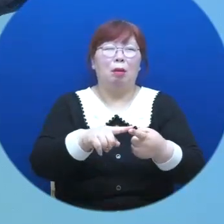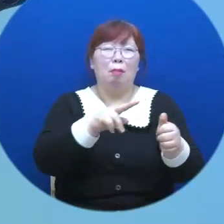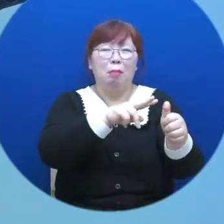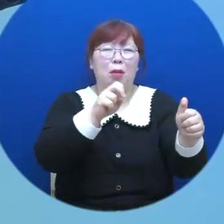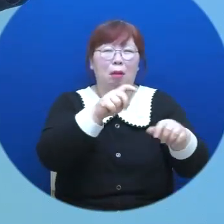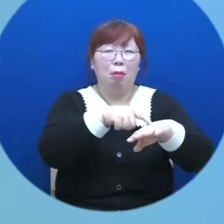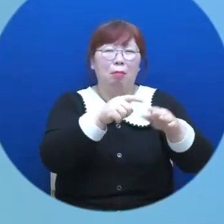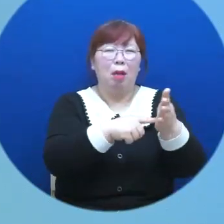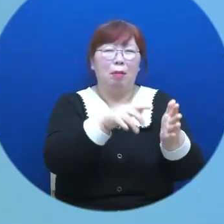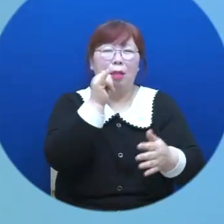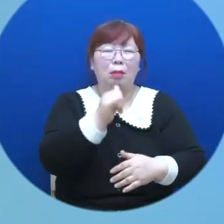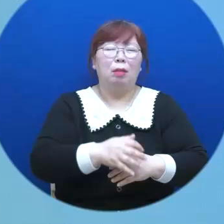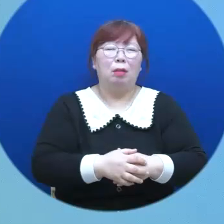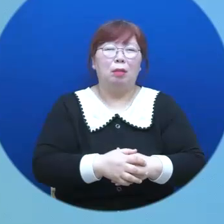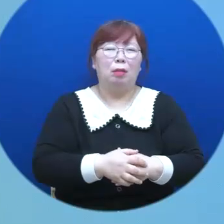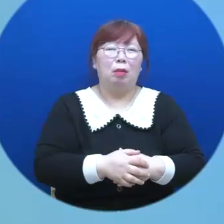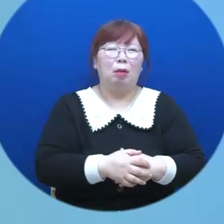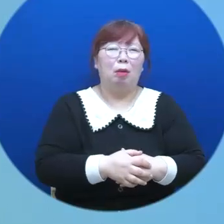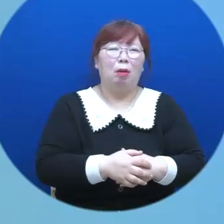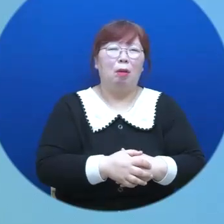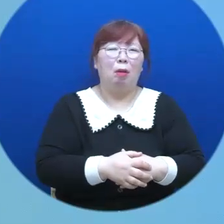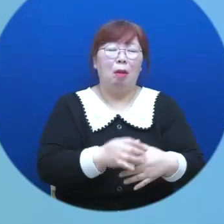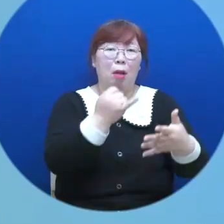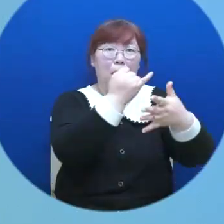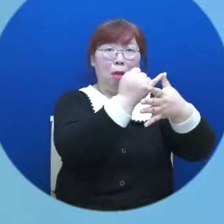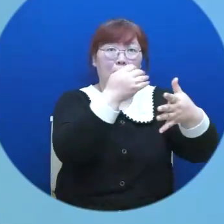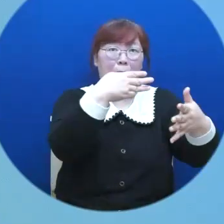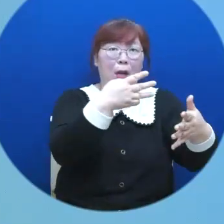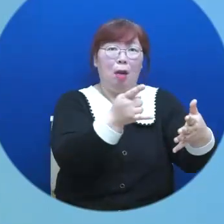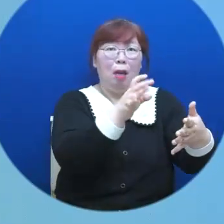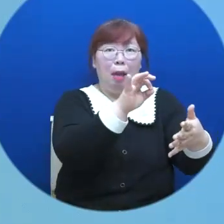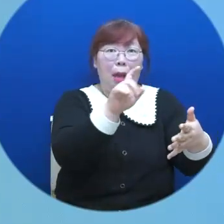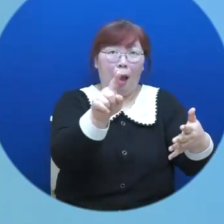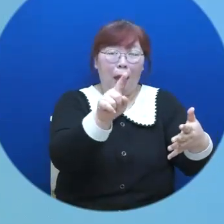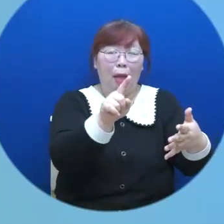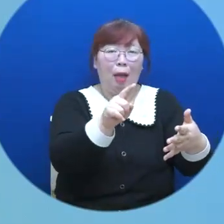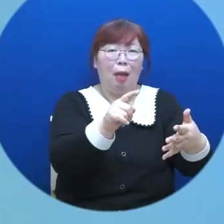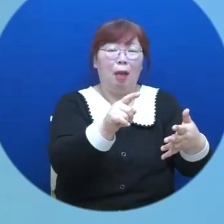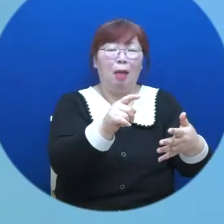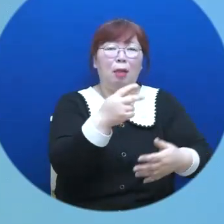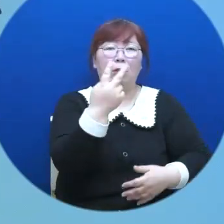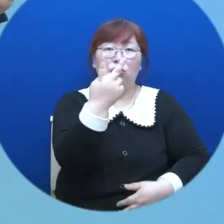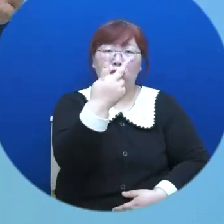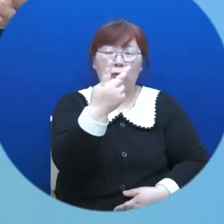성경을 보세요. 레아가 두 번째 아들을 낳았을 때 그 이름을 뭐다?